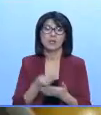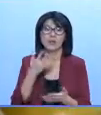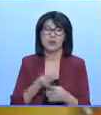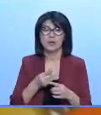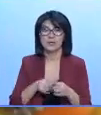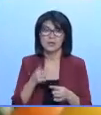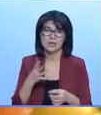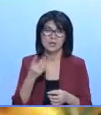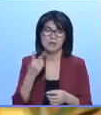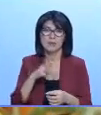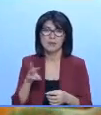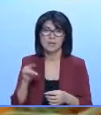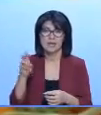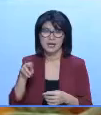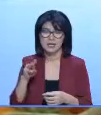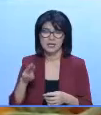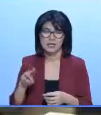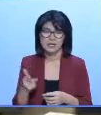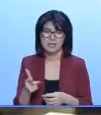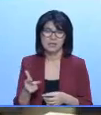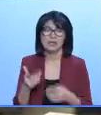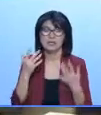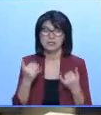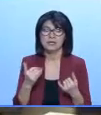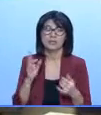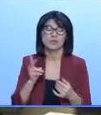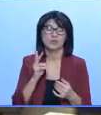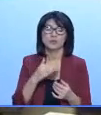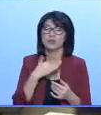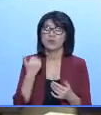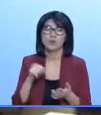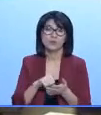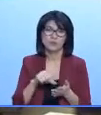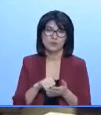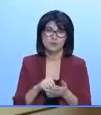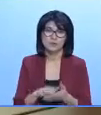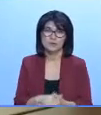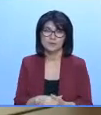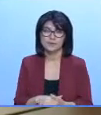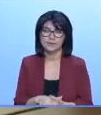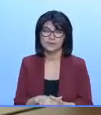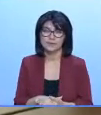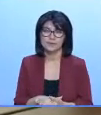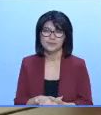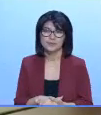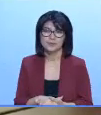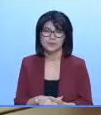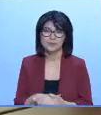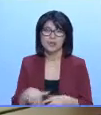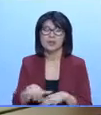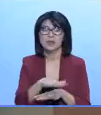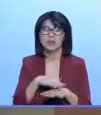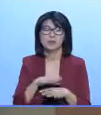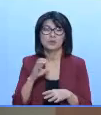теңге. Биылғы жылға жоспарланған жобалардың кейбірін тіпті инвест жоба деп айтуға болмайды, дейді облыс әкімі. Тоже на территории СЭС, то